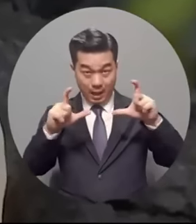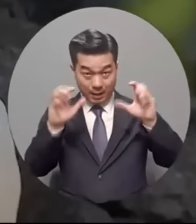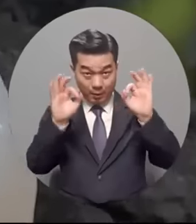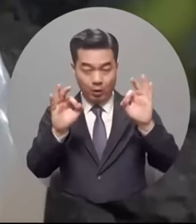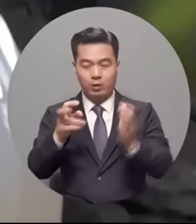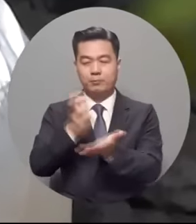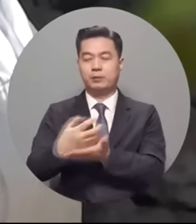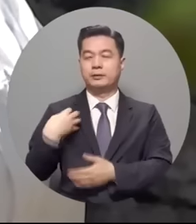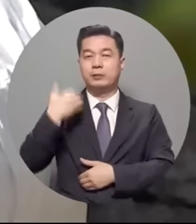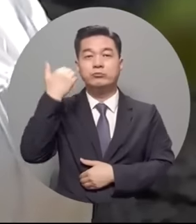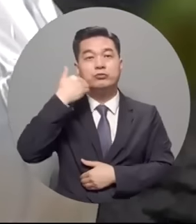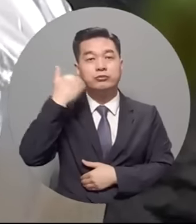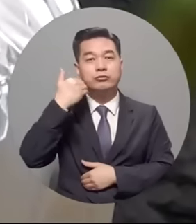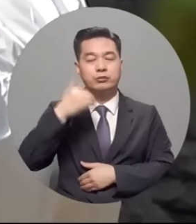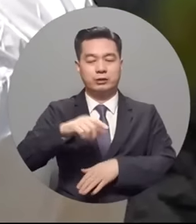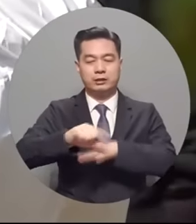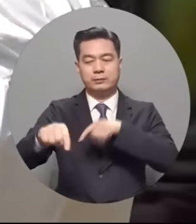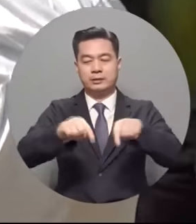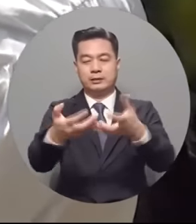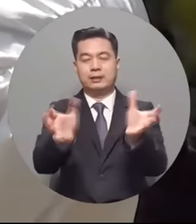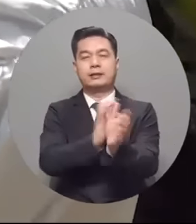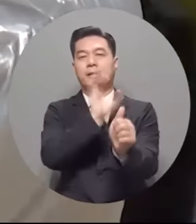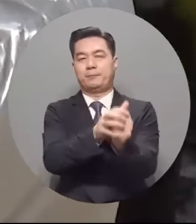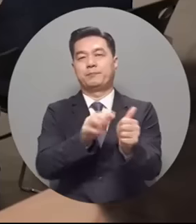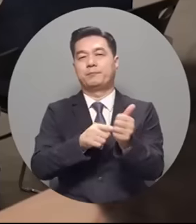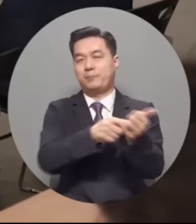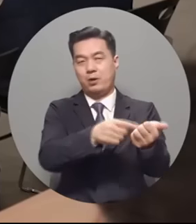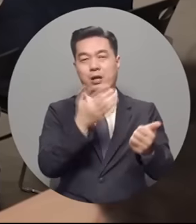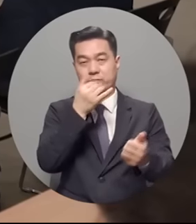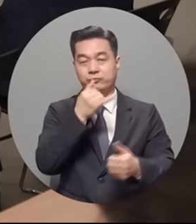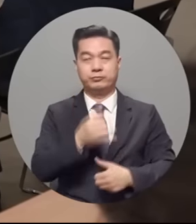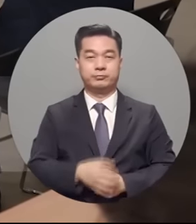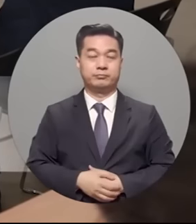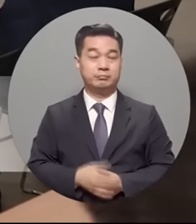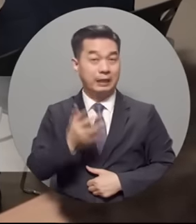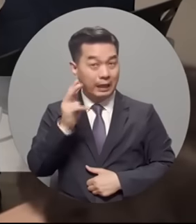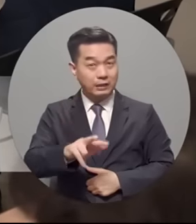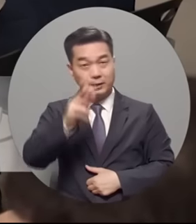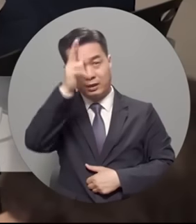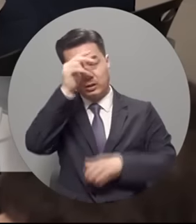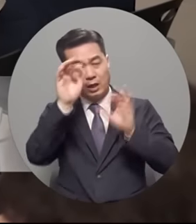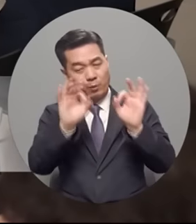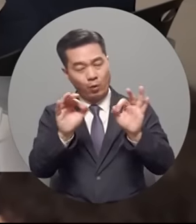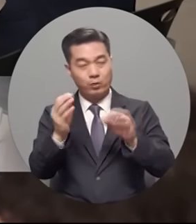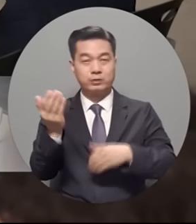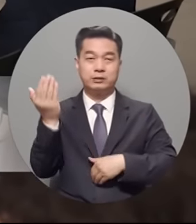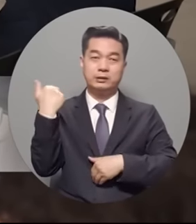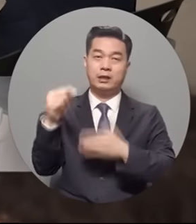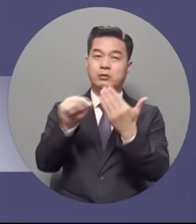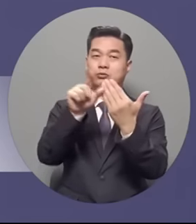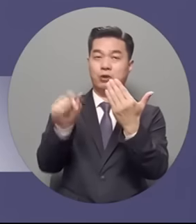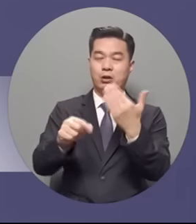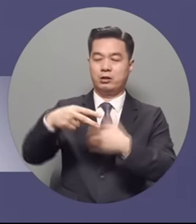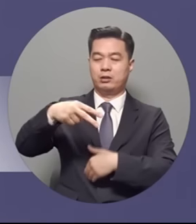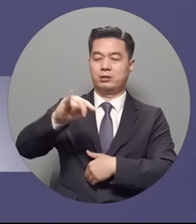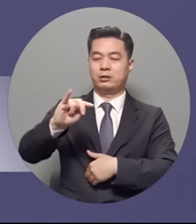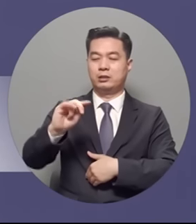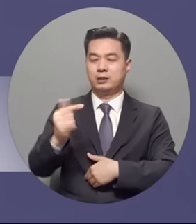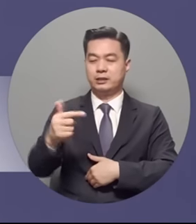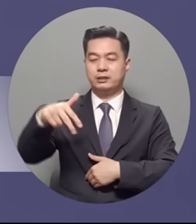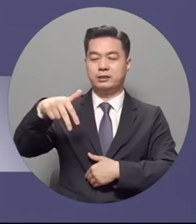시설을 총괄하는 지자체장에게 물을 수 있습니다. 하지만 경찰은 지난 9월에야 신상진